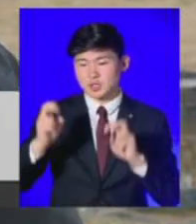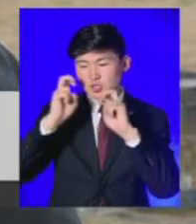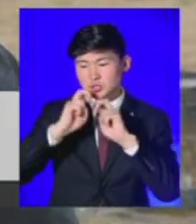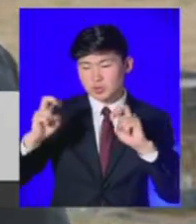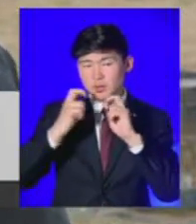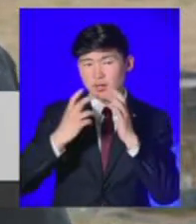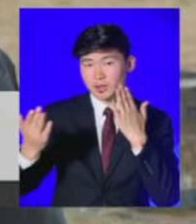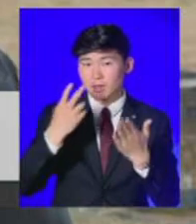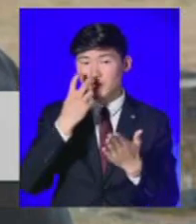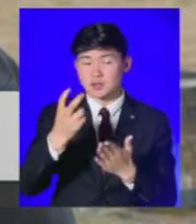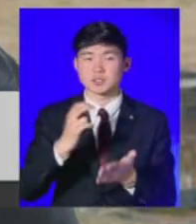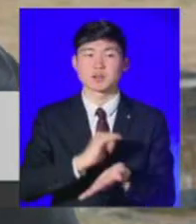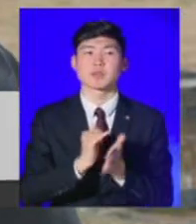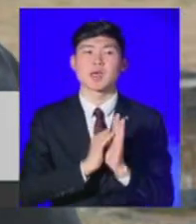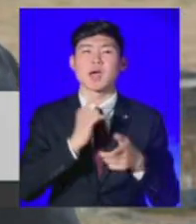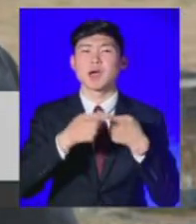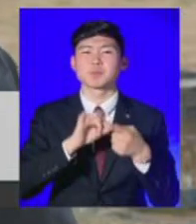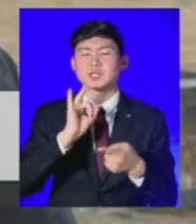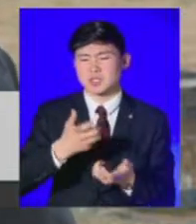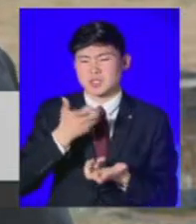хагаад ерөөхдөө хамгийн их өртсөн